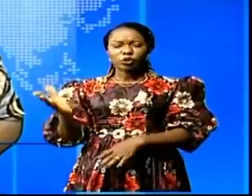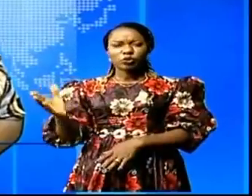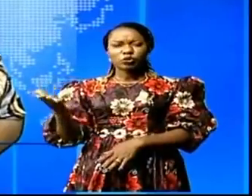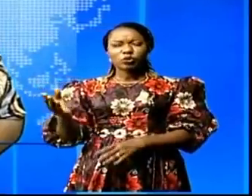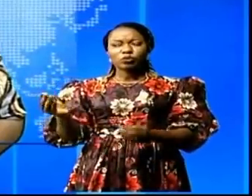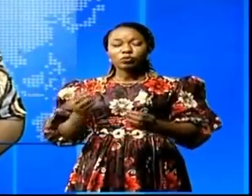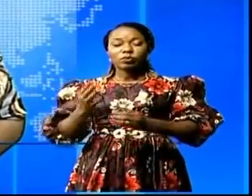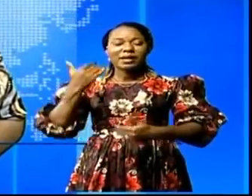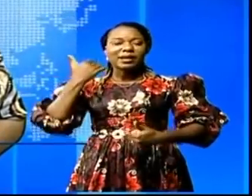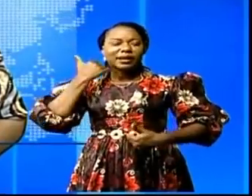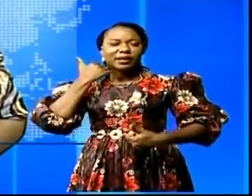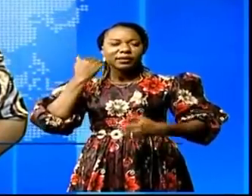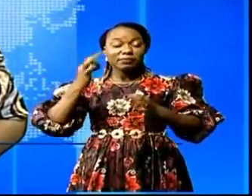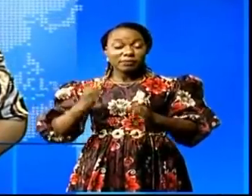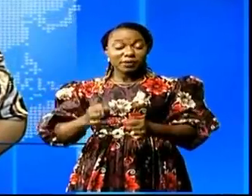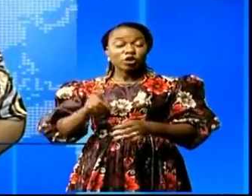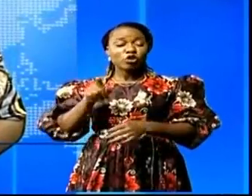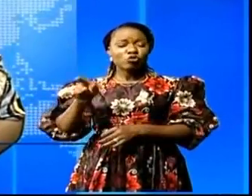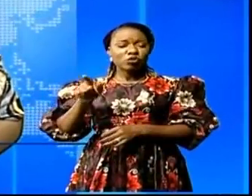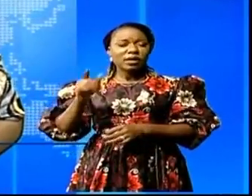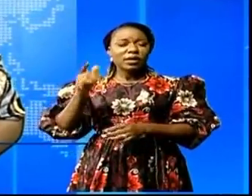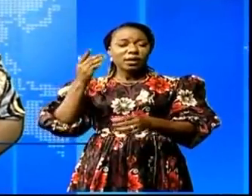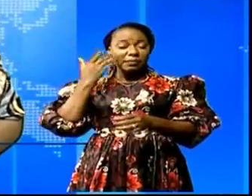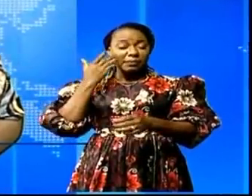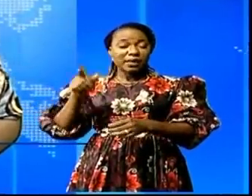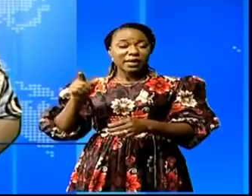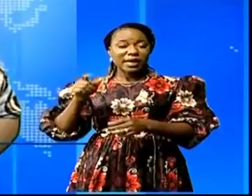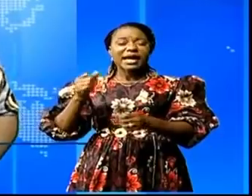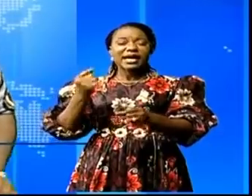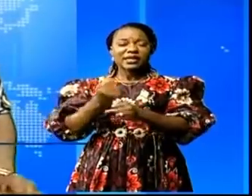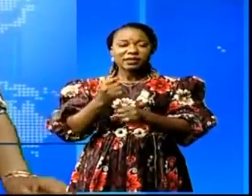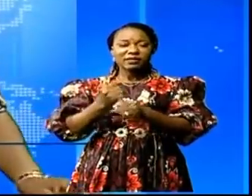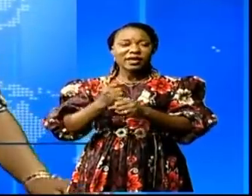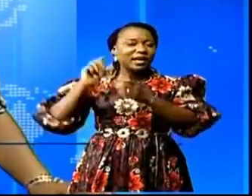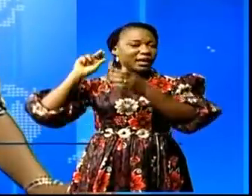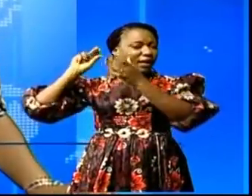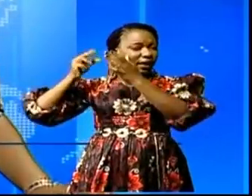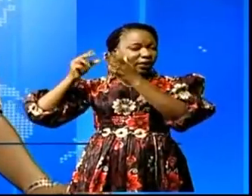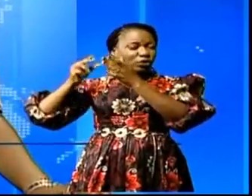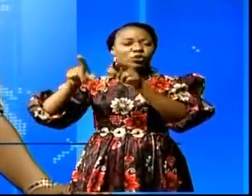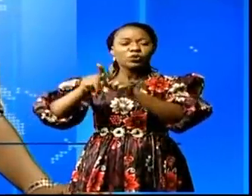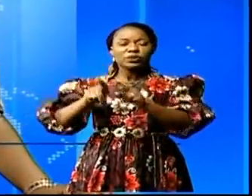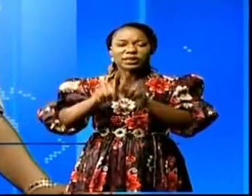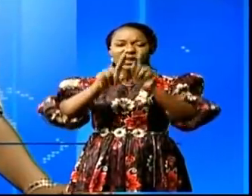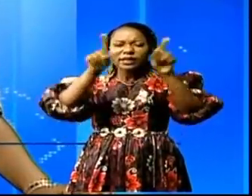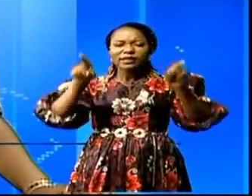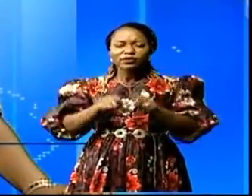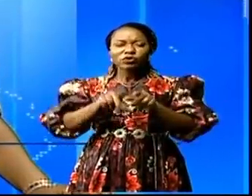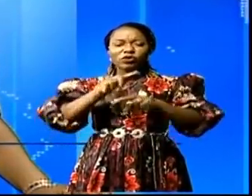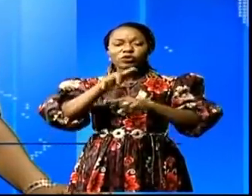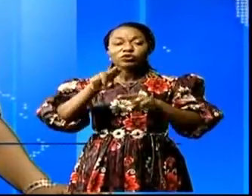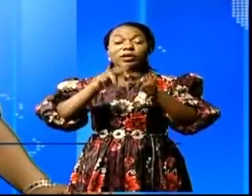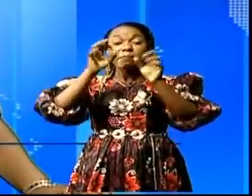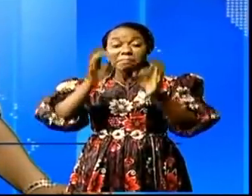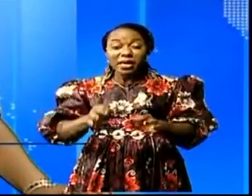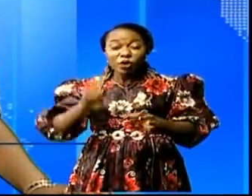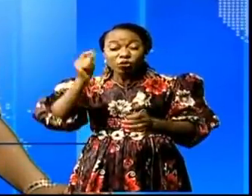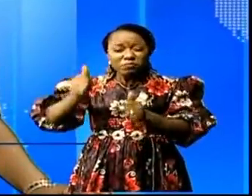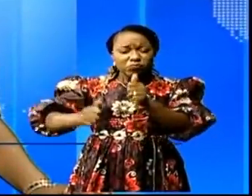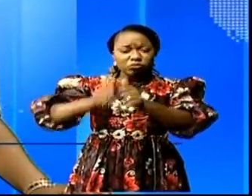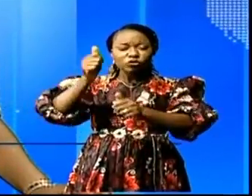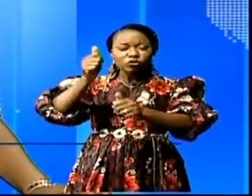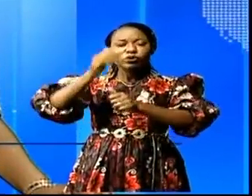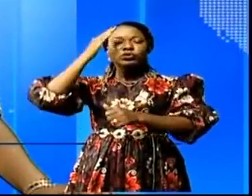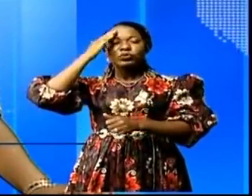d'une maladie. Fouassa a travaillé à la radio et à la télévision nationale congolaise, mais il était plus connu pour